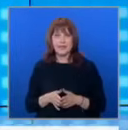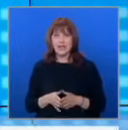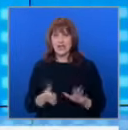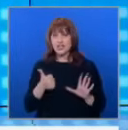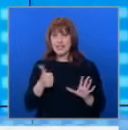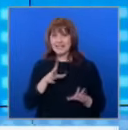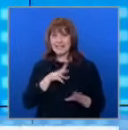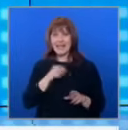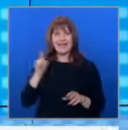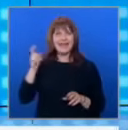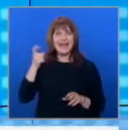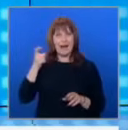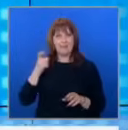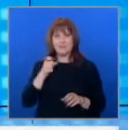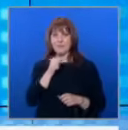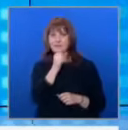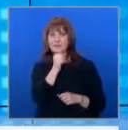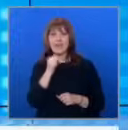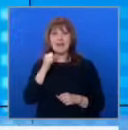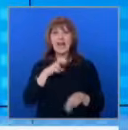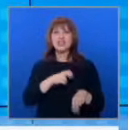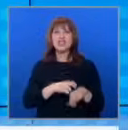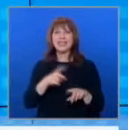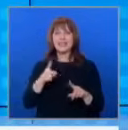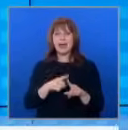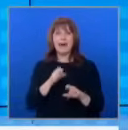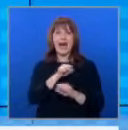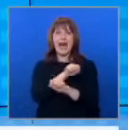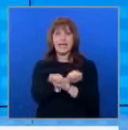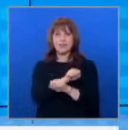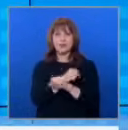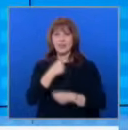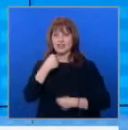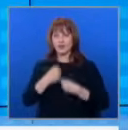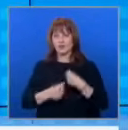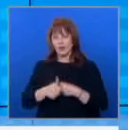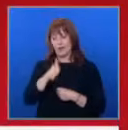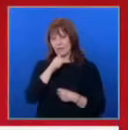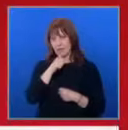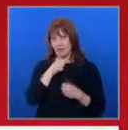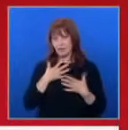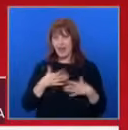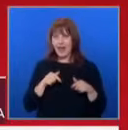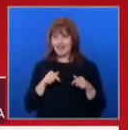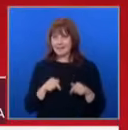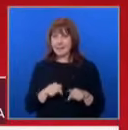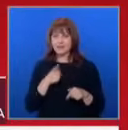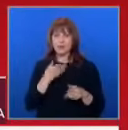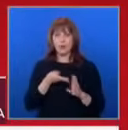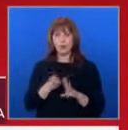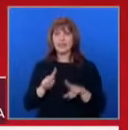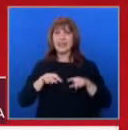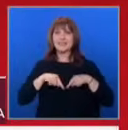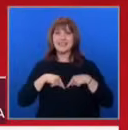Носителят на 6 награди Грами поп-звездата Джастин Тимбърлейк беше арестуван за шофиране в нетрезво състояние. Още днес Тимбърлейк се яви в